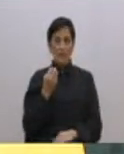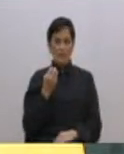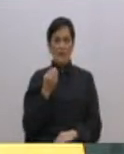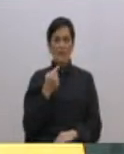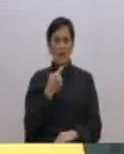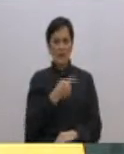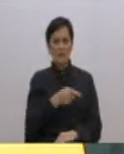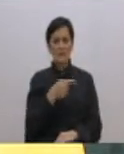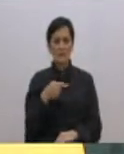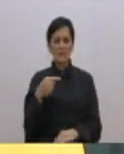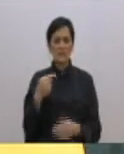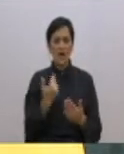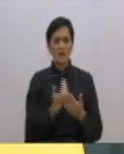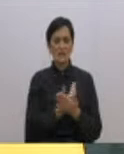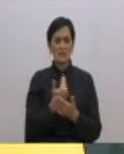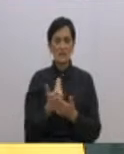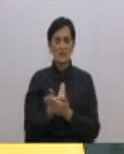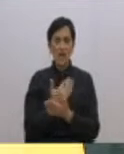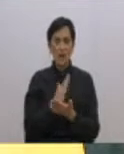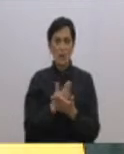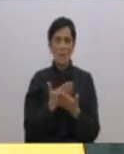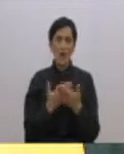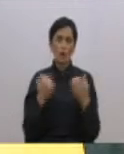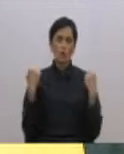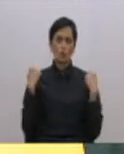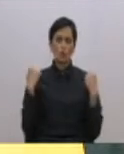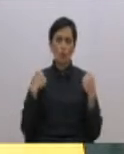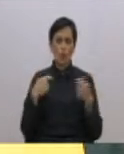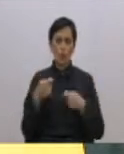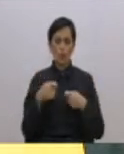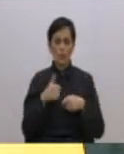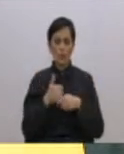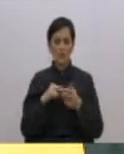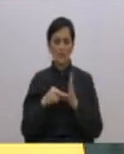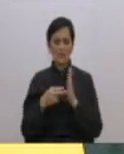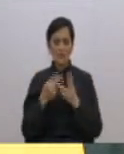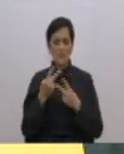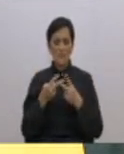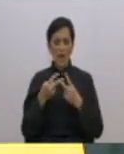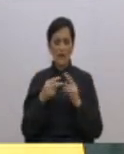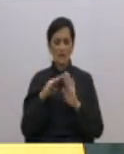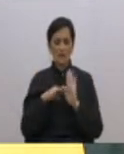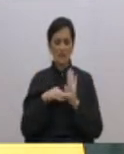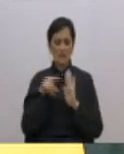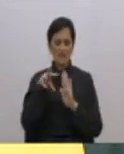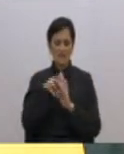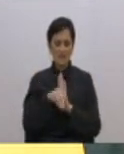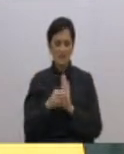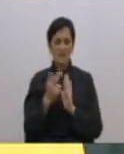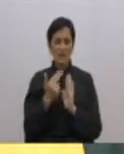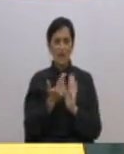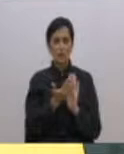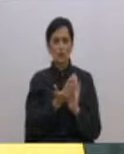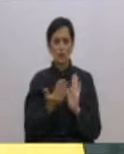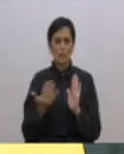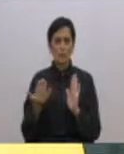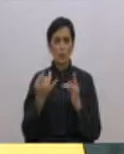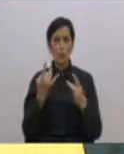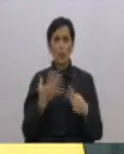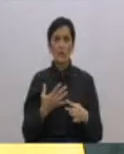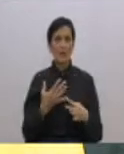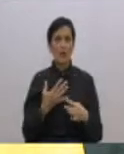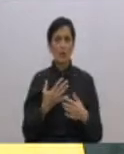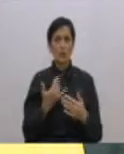sua, siahlebi, magalite sporti, smartui, strategia, intensiv, sistema și pilot, da, și șemdec, umazeți, dolta,